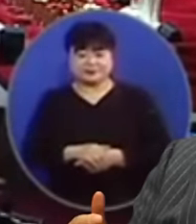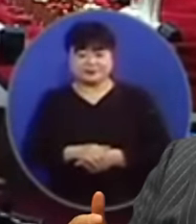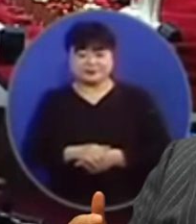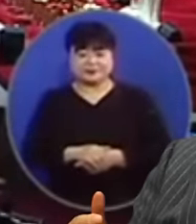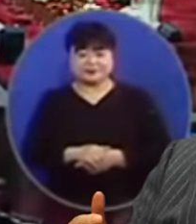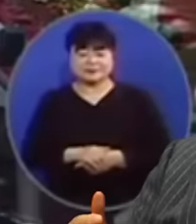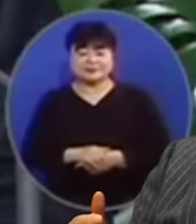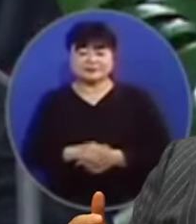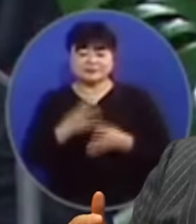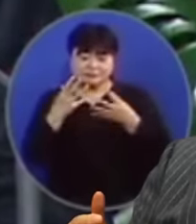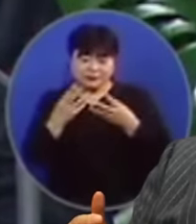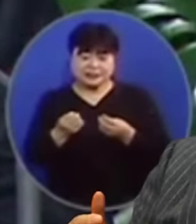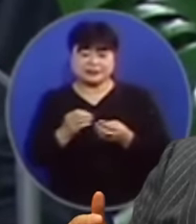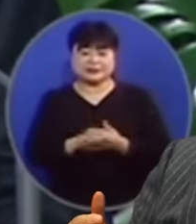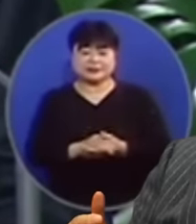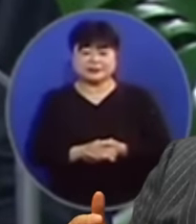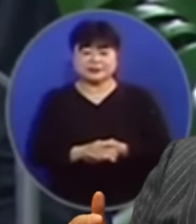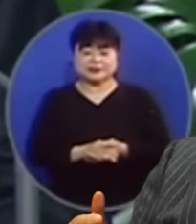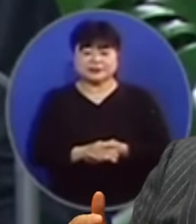굉장히